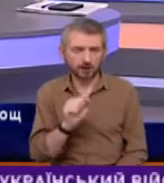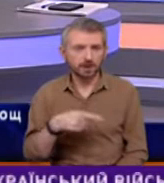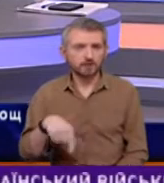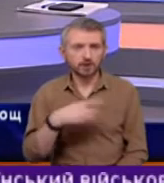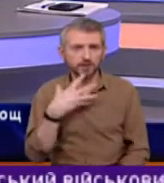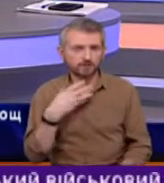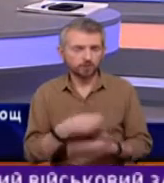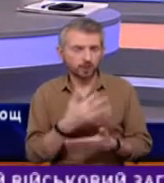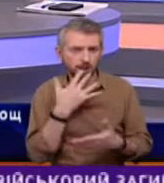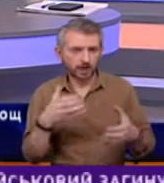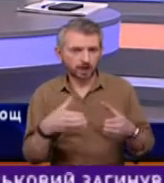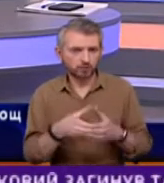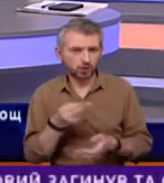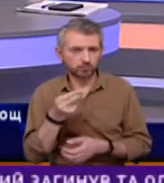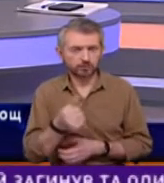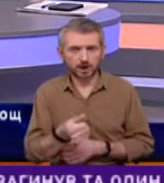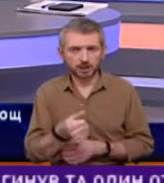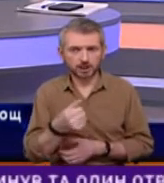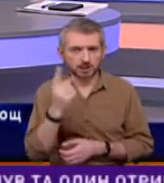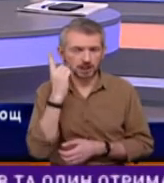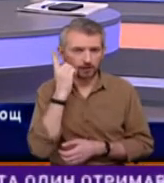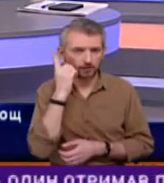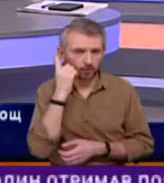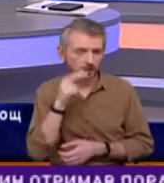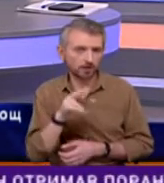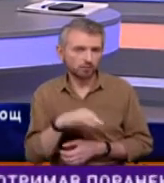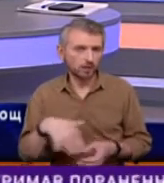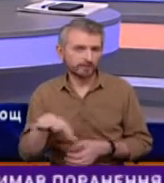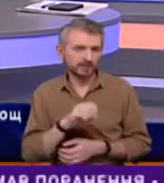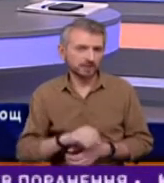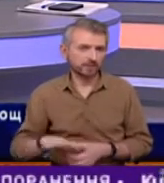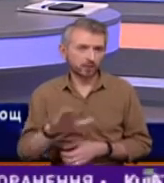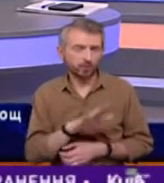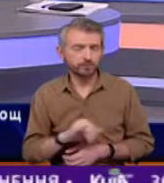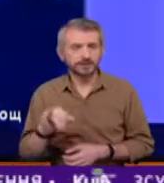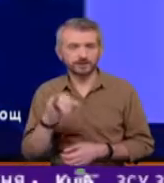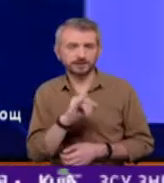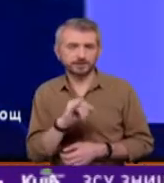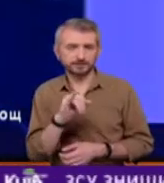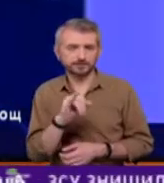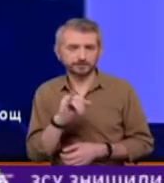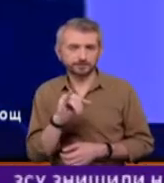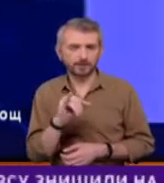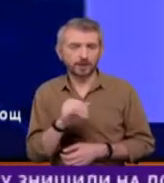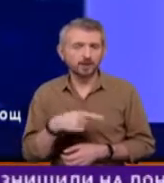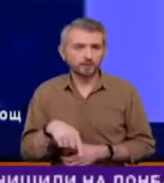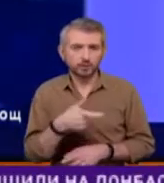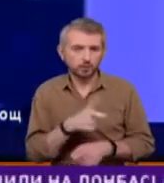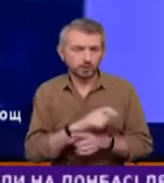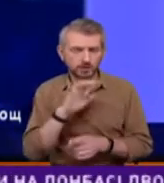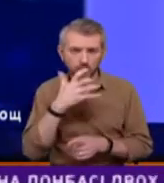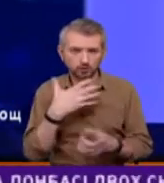своїй діаспорі купували телефони по всій Європі. І вони досить